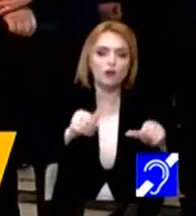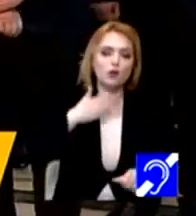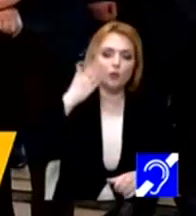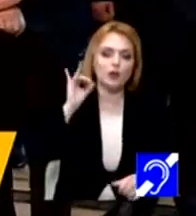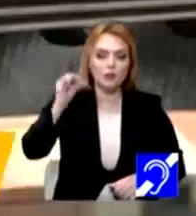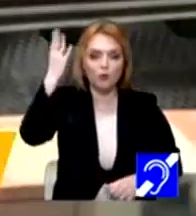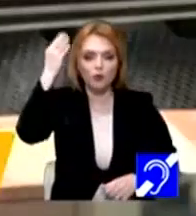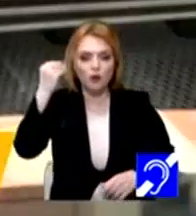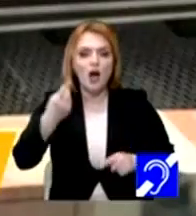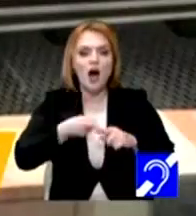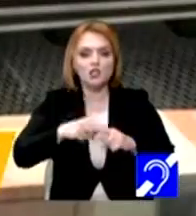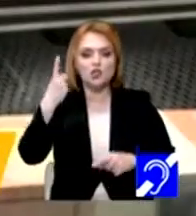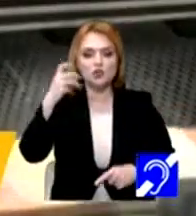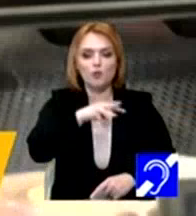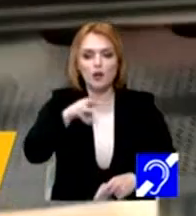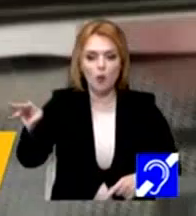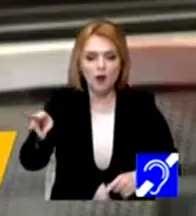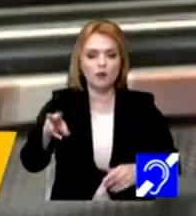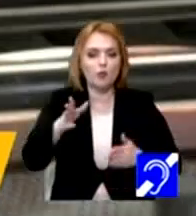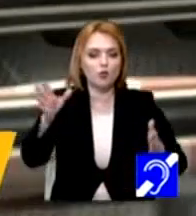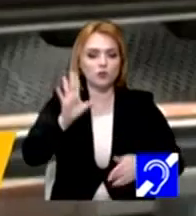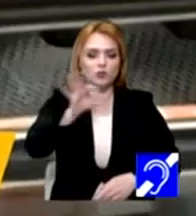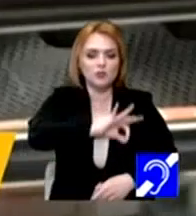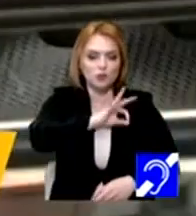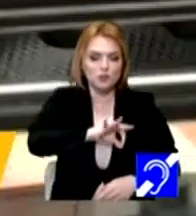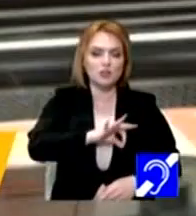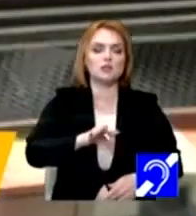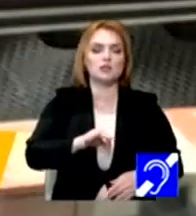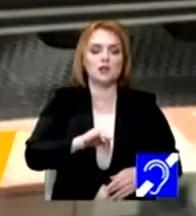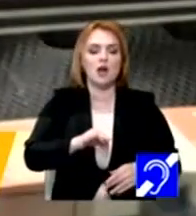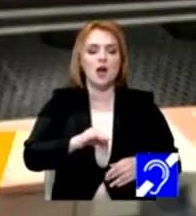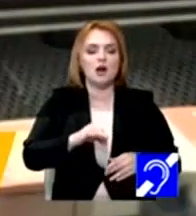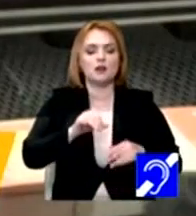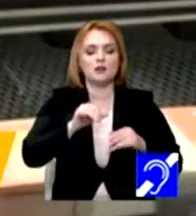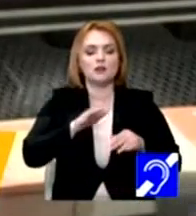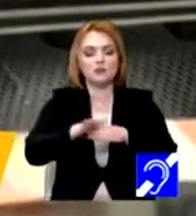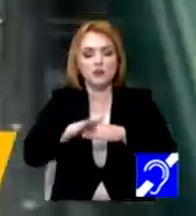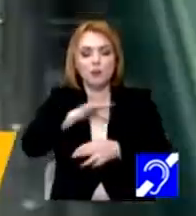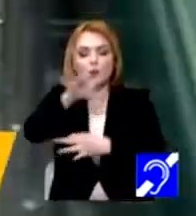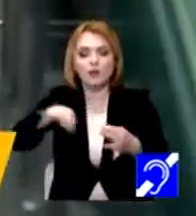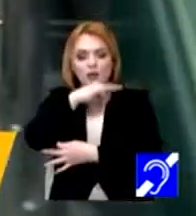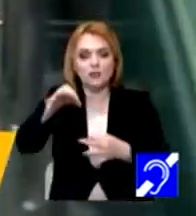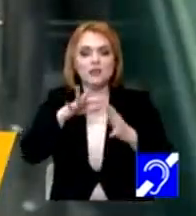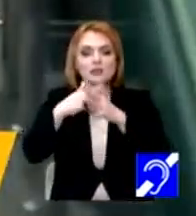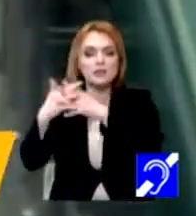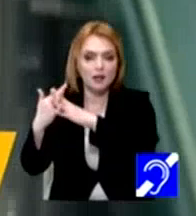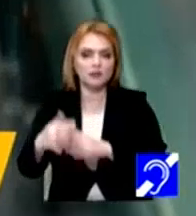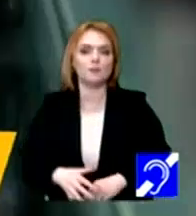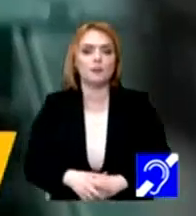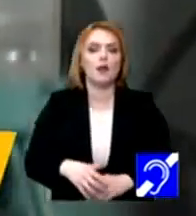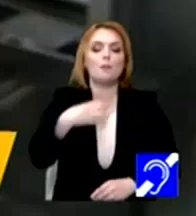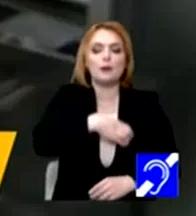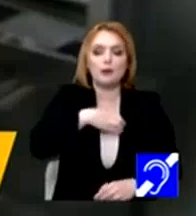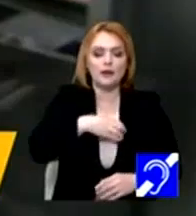vor fi investite în special în dezvoltarea economică și socială a zonelor rurale. Primăriile vor putea accesa banii din